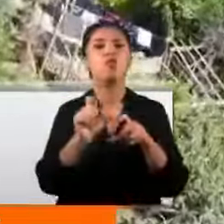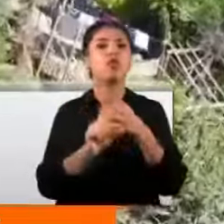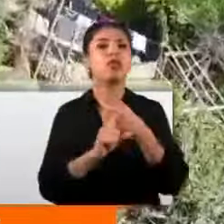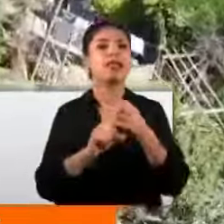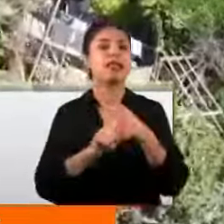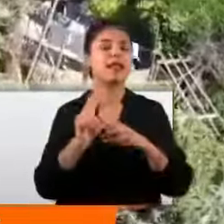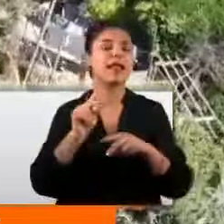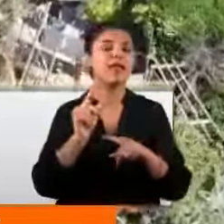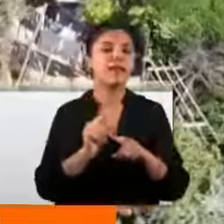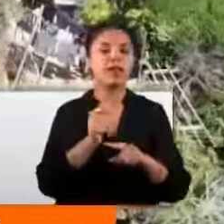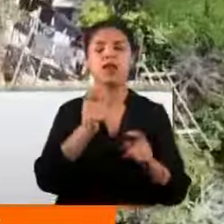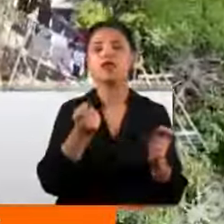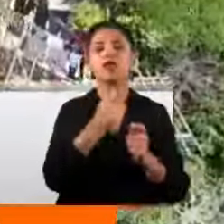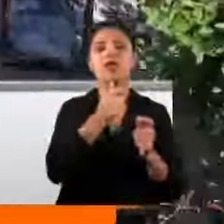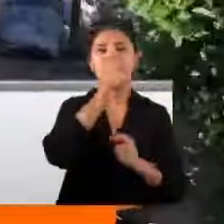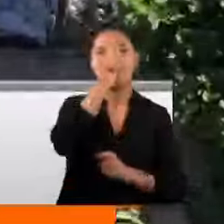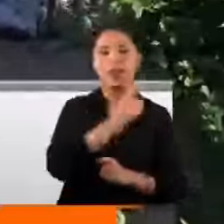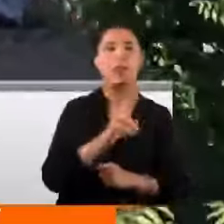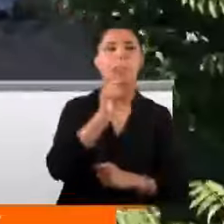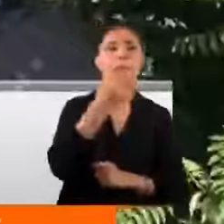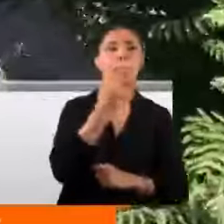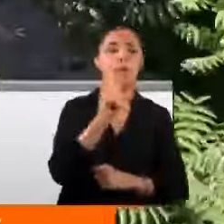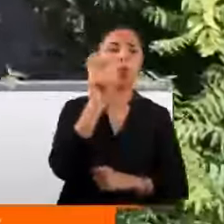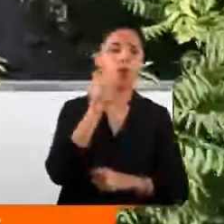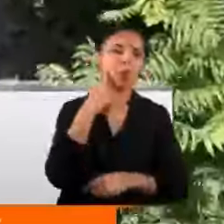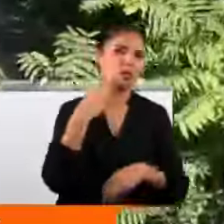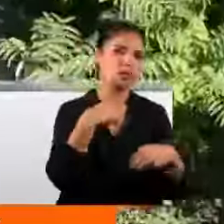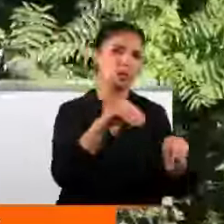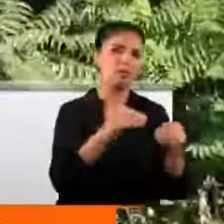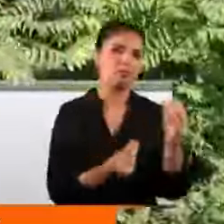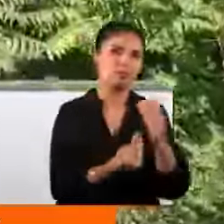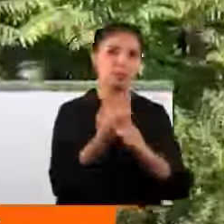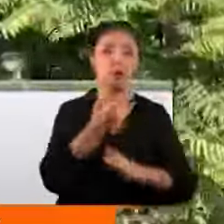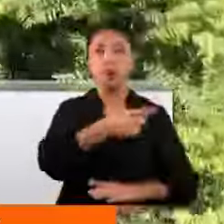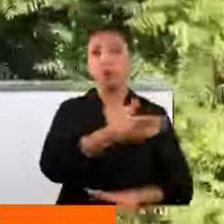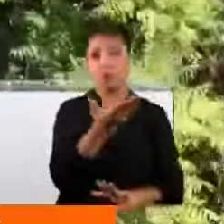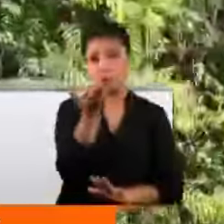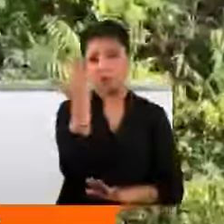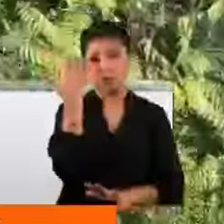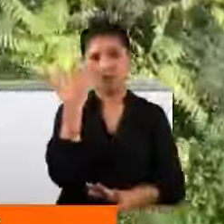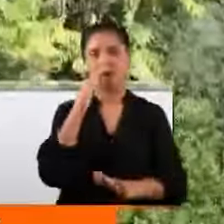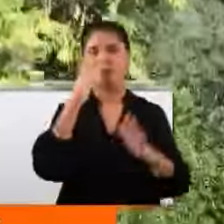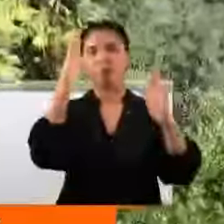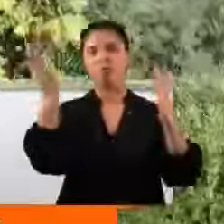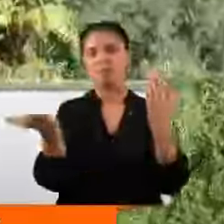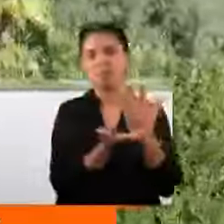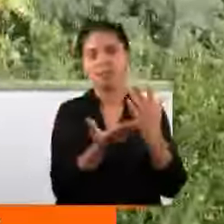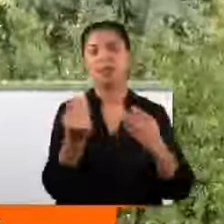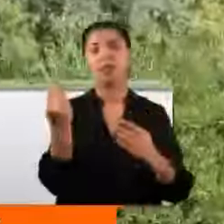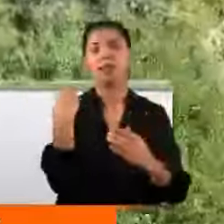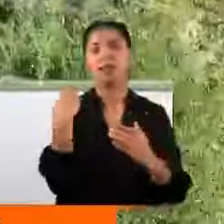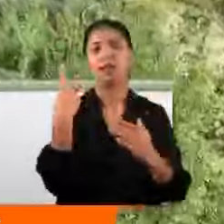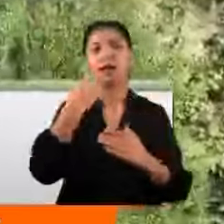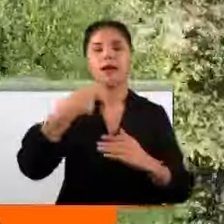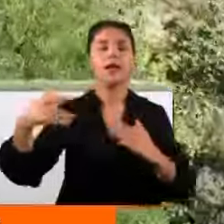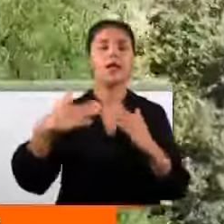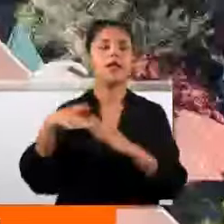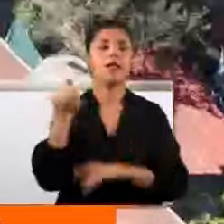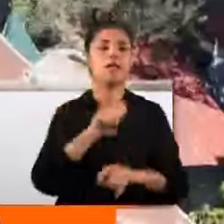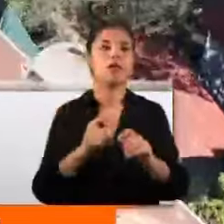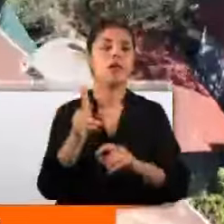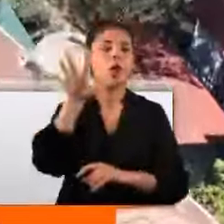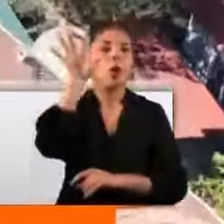bin dolara sattığı ortaya çıktı. Bu iş adamının da bir süre önce gecekonduyu yıktırıp yerine iki katlı villa yaptırmaya başladığı